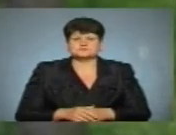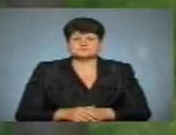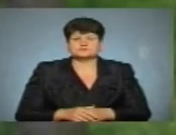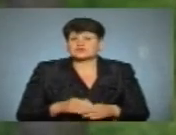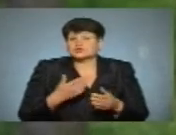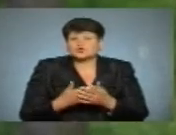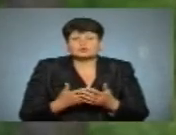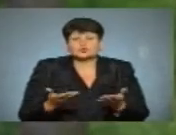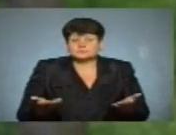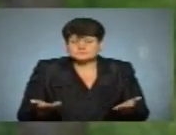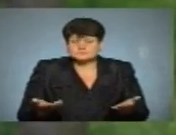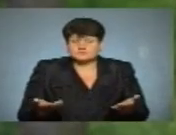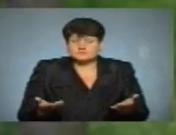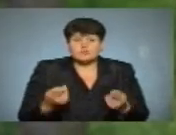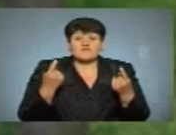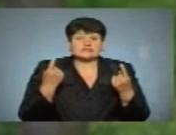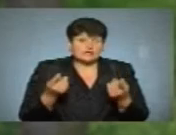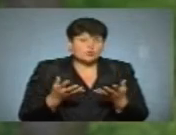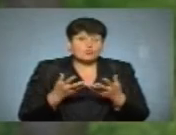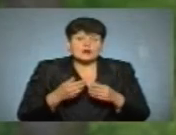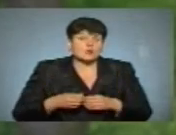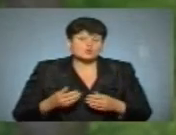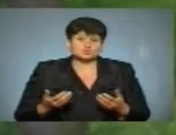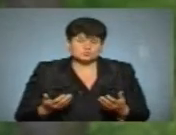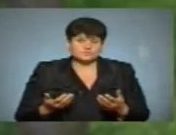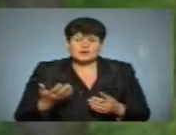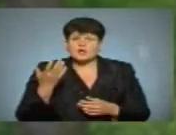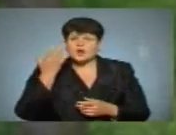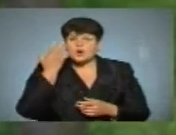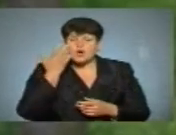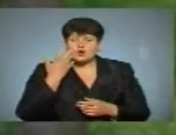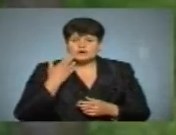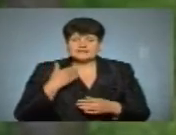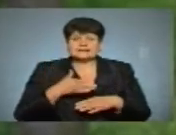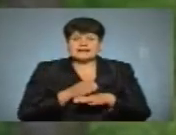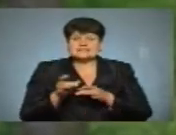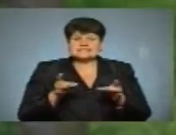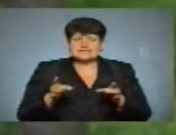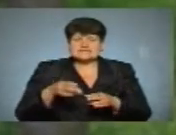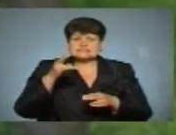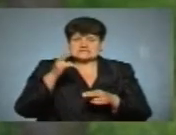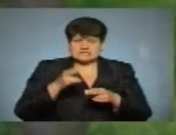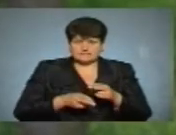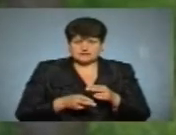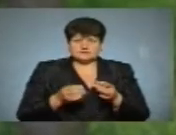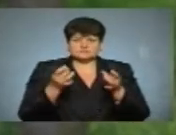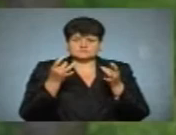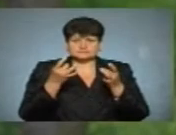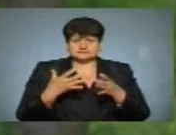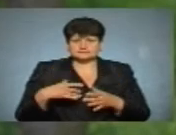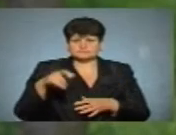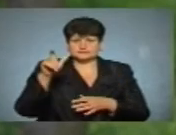Тобто, по великому рахунку, коли децентралізація завершиться, пересічному